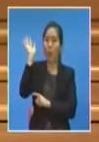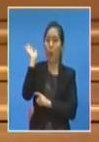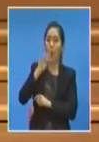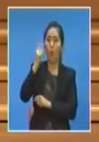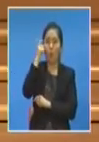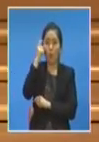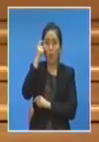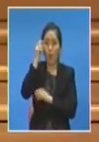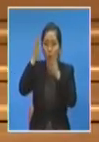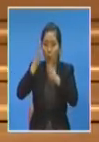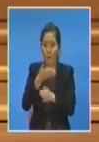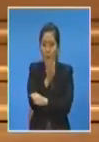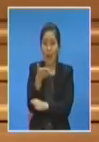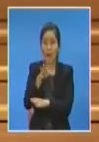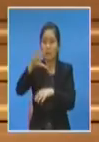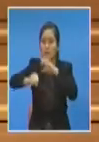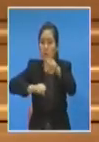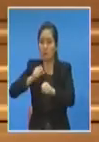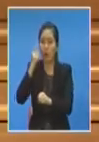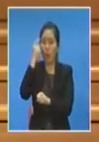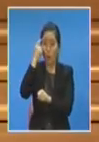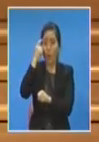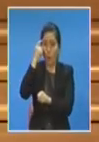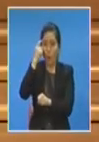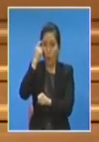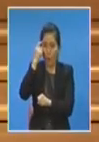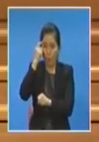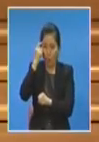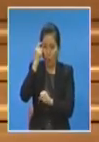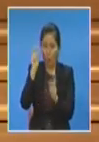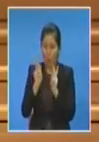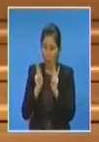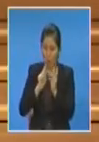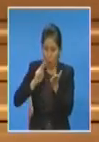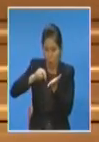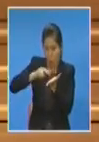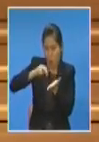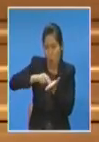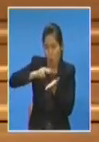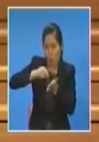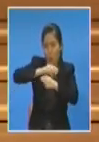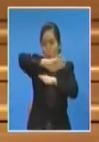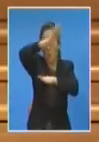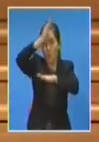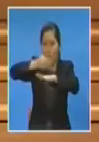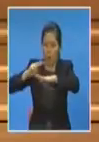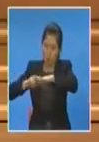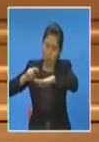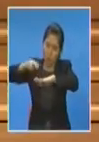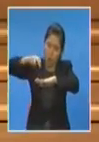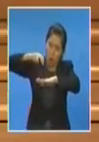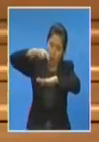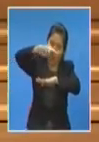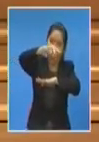วิ่งขึ้นเขามาเลยครับรู้ว่าจะเกิดขึ้นยักษ์ที่ป่าตองเลยตายไม่มากครึ่งชั่วโมงให้หลังไปเขา